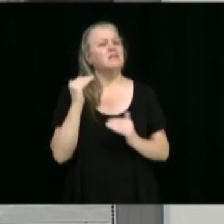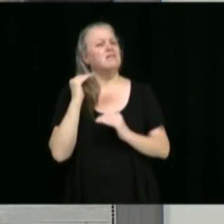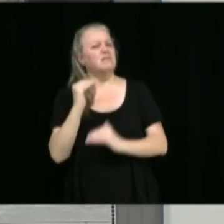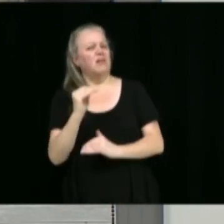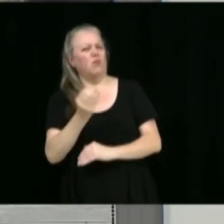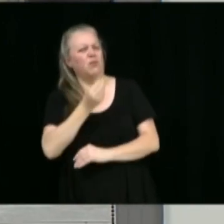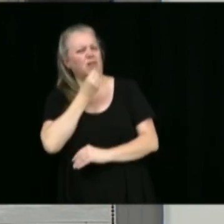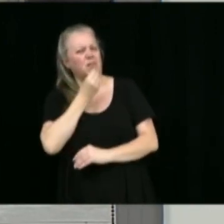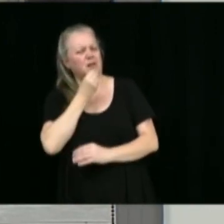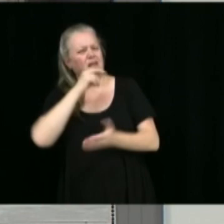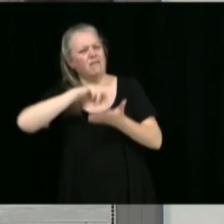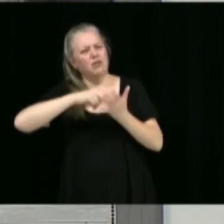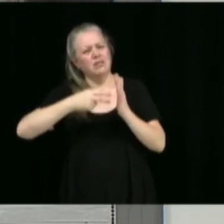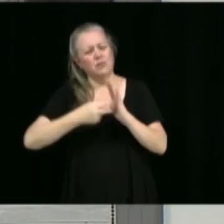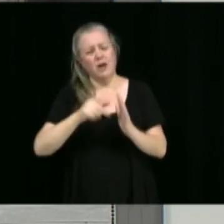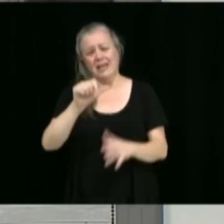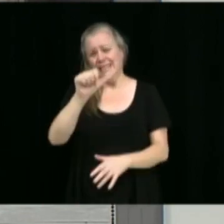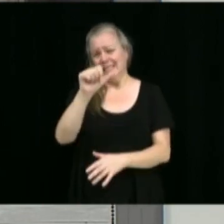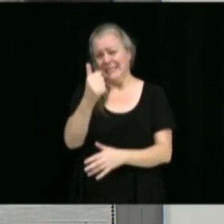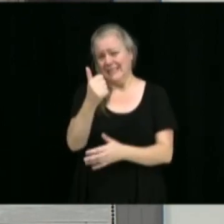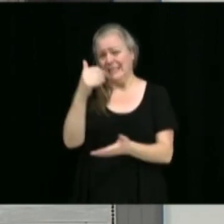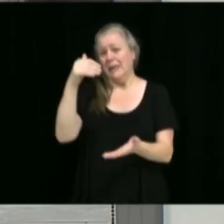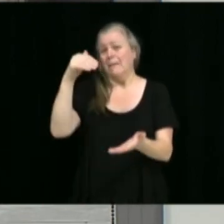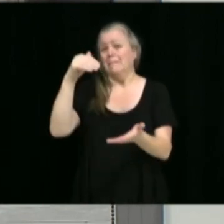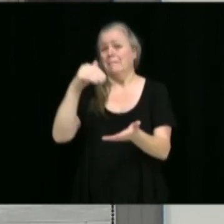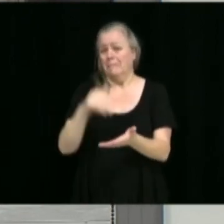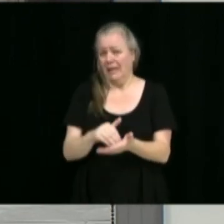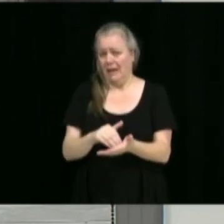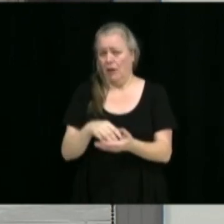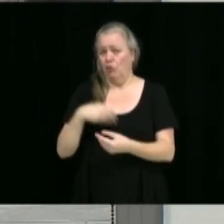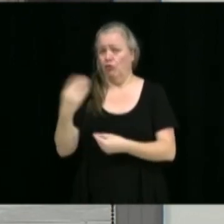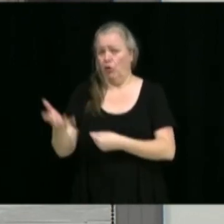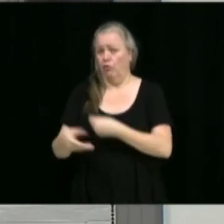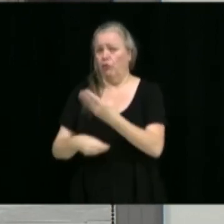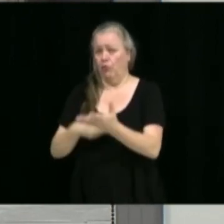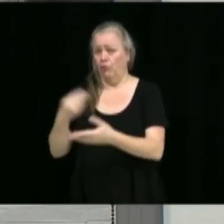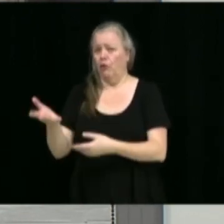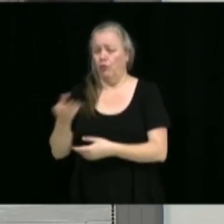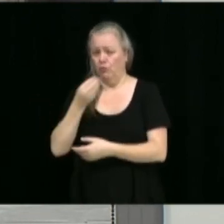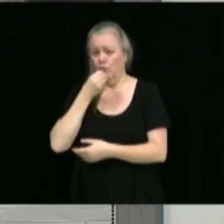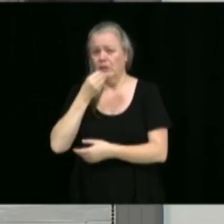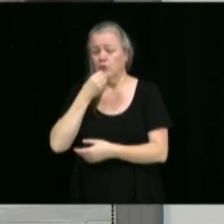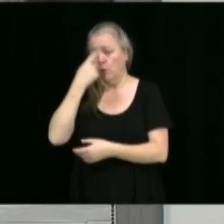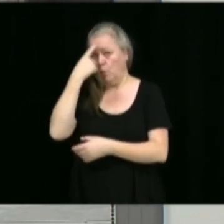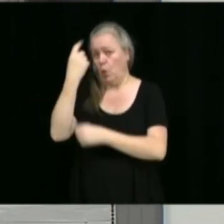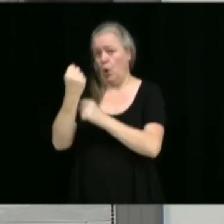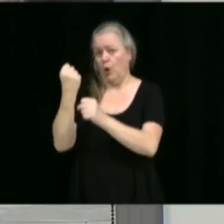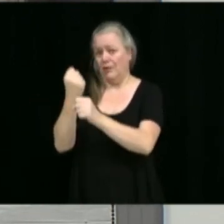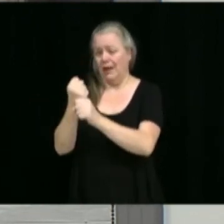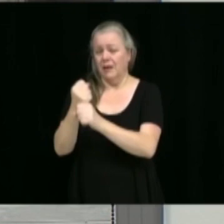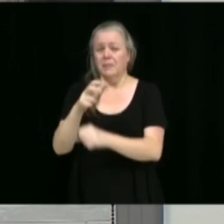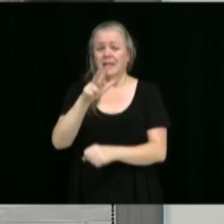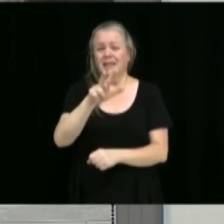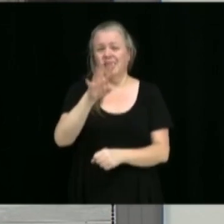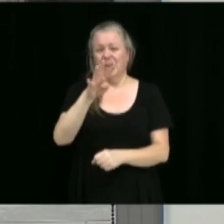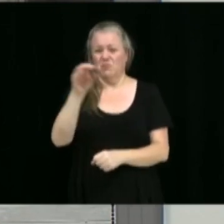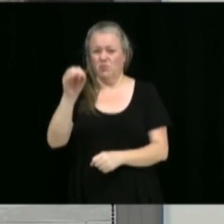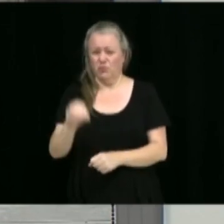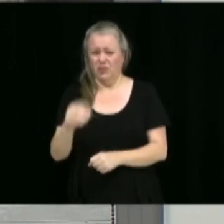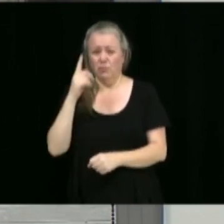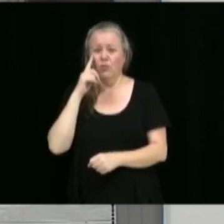représente 10 000 dépannages alimentaires par année. Et c'est dans ces 10 000-là, 34 % c'est destiné à des